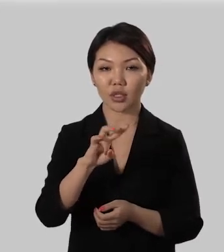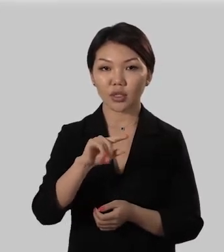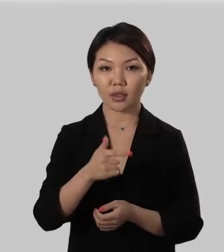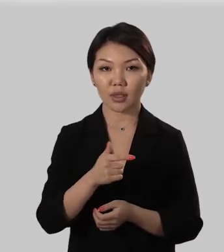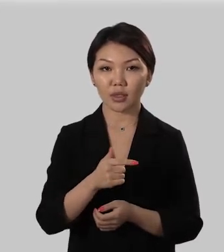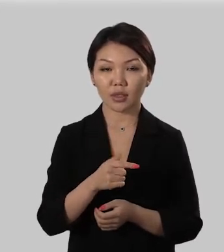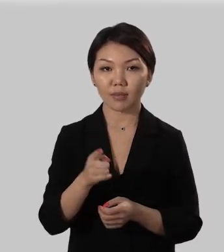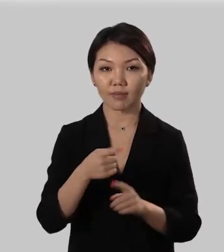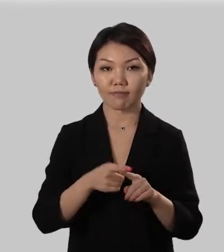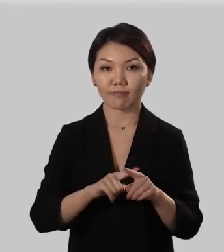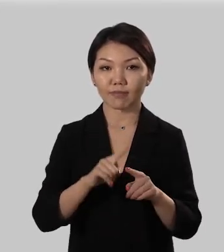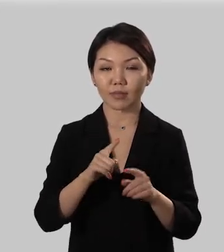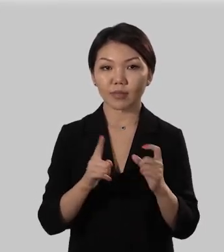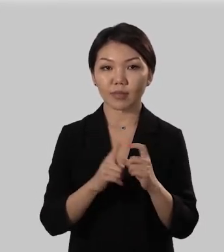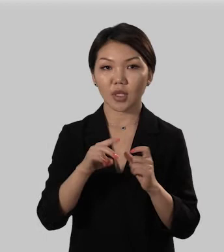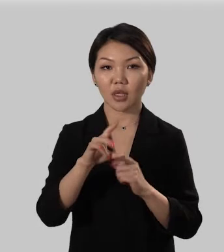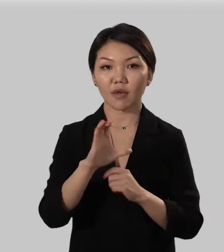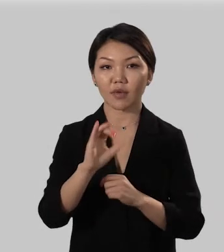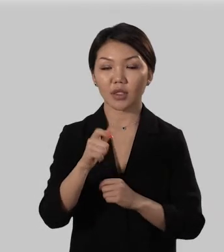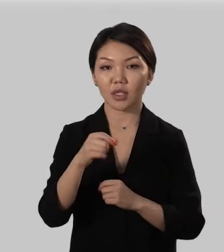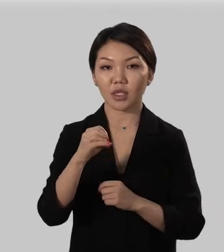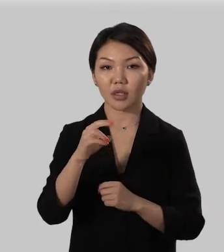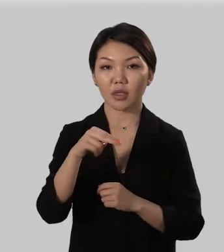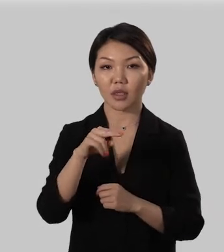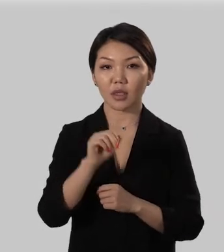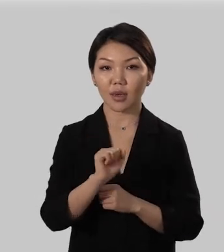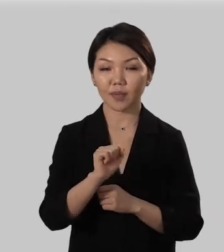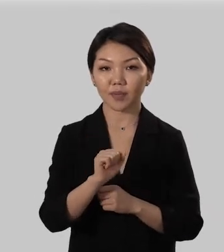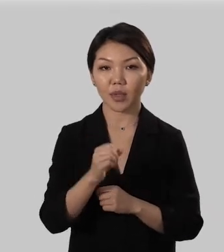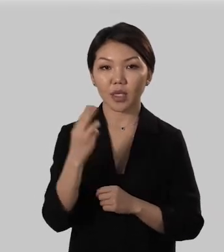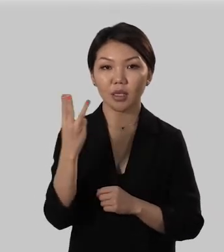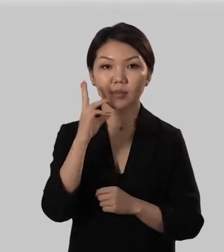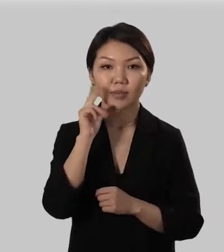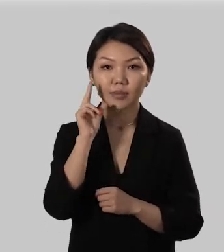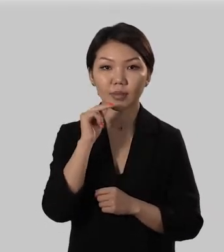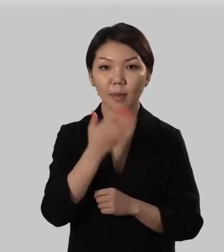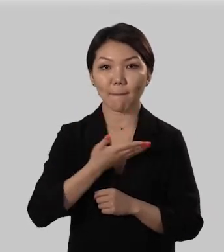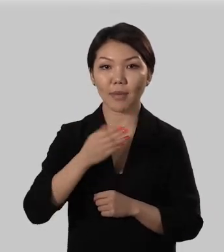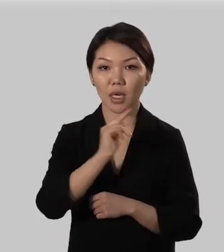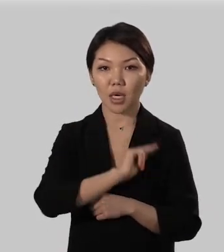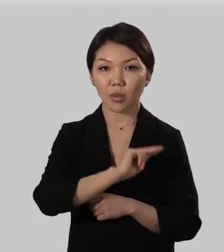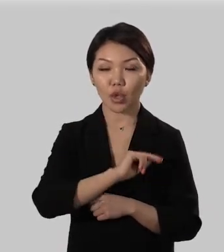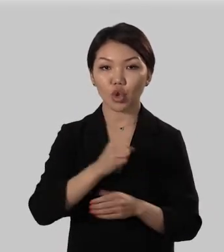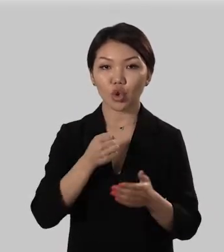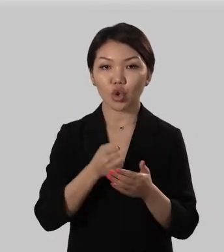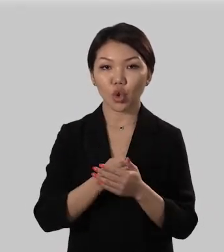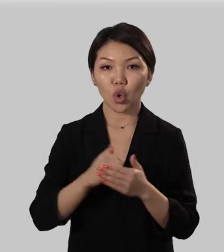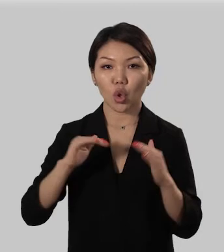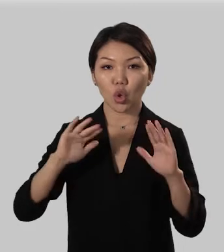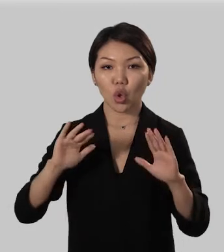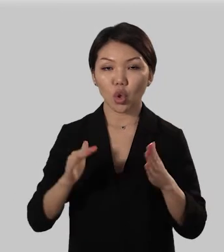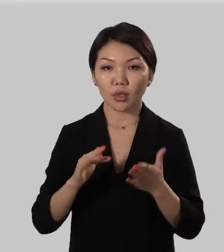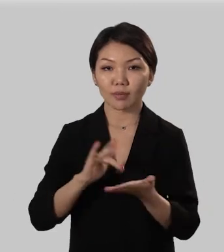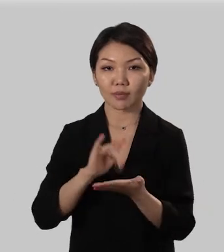навсегда слова под цифрой 3 мы работали до изнеможения